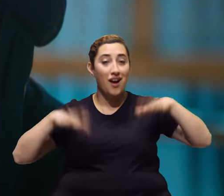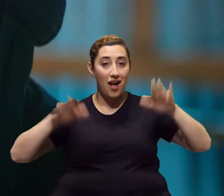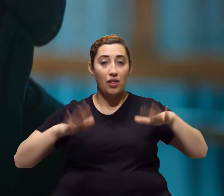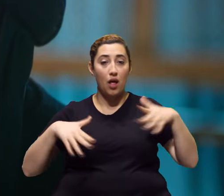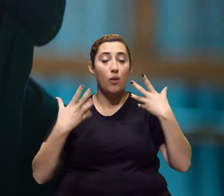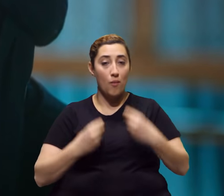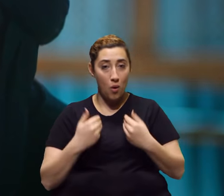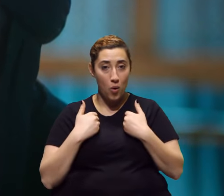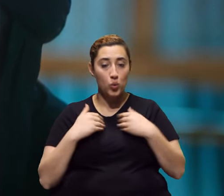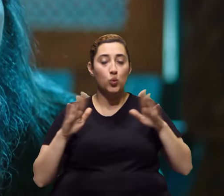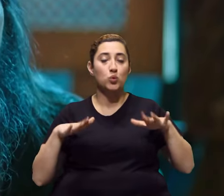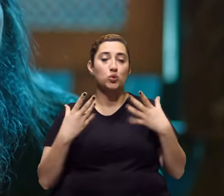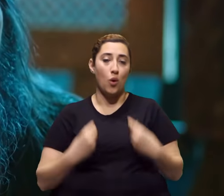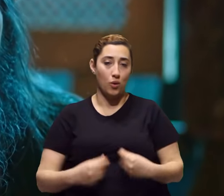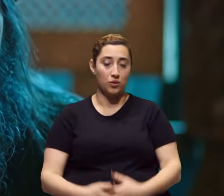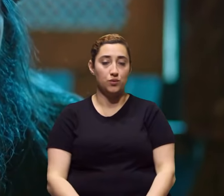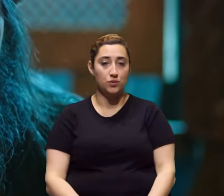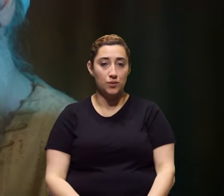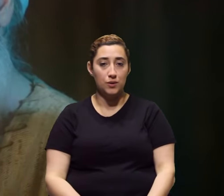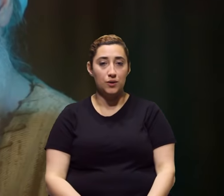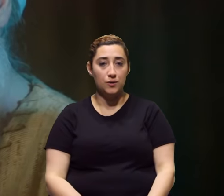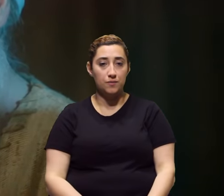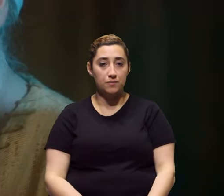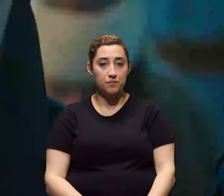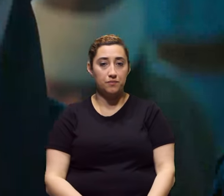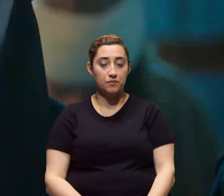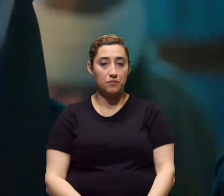kanatlandık, kuş olduk.